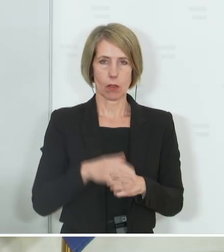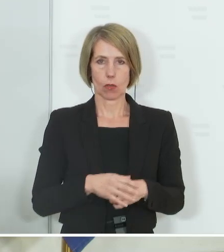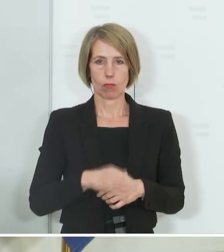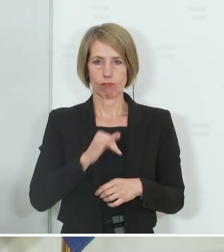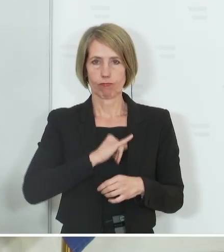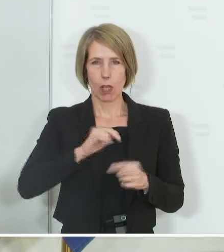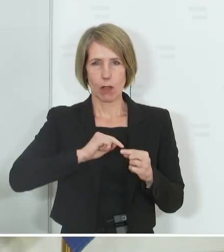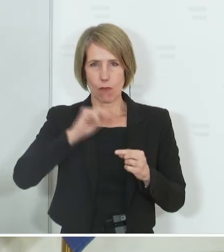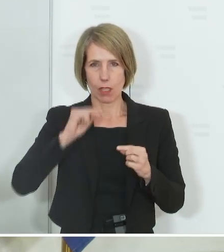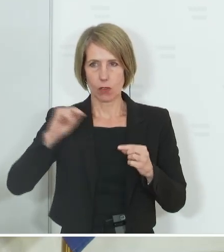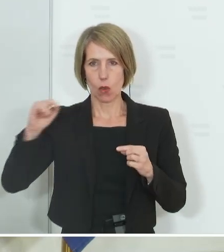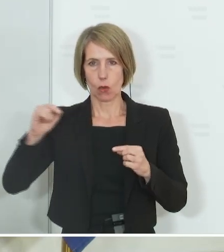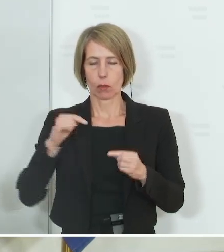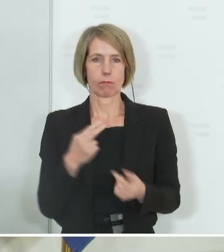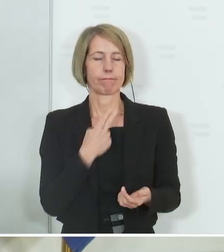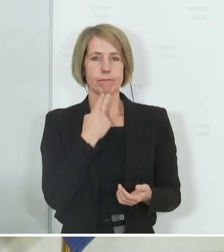der Energiekrise.